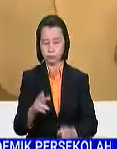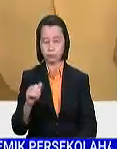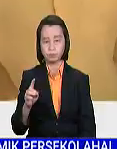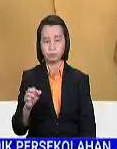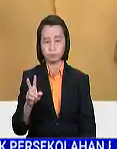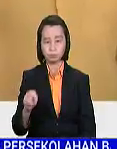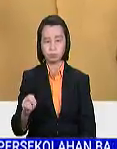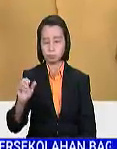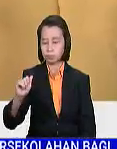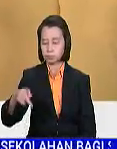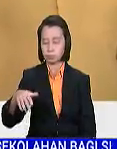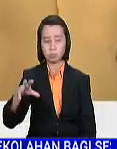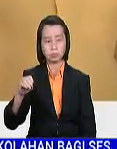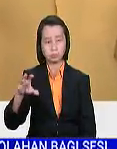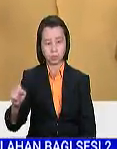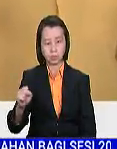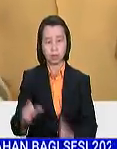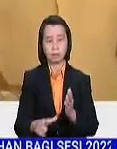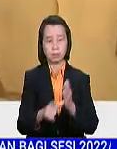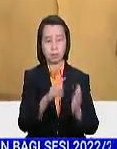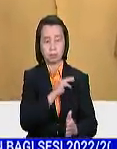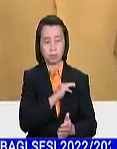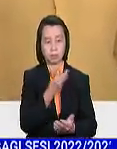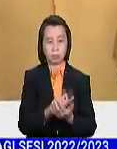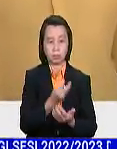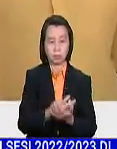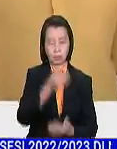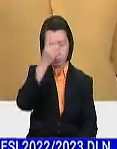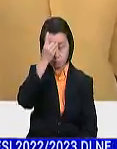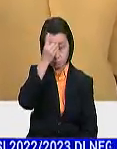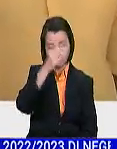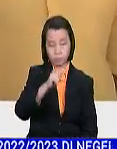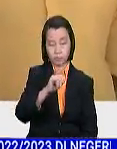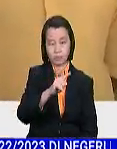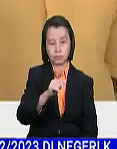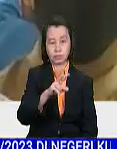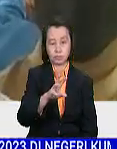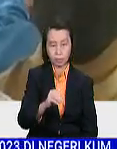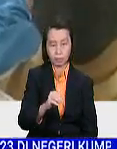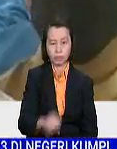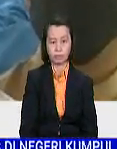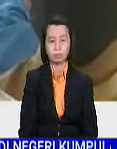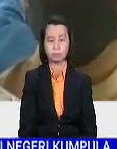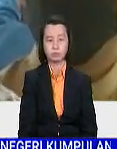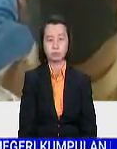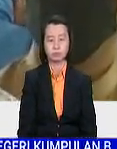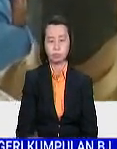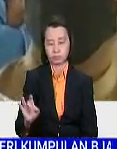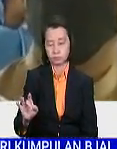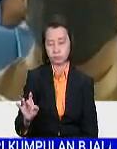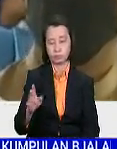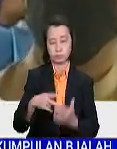undangan Negeri Aduh nafas yang juga pembantu Menteri Keuangan jatuh Nizam Abubakar thitinan satu program yang